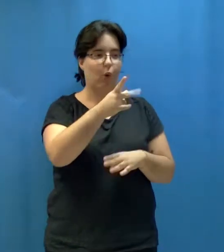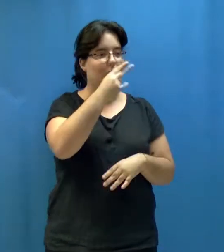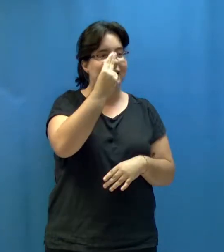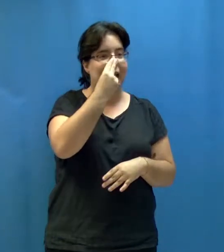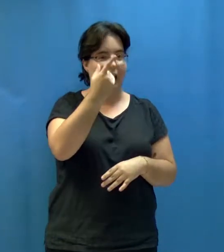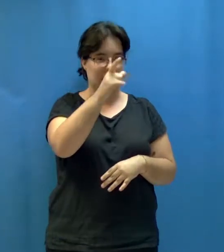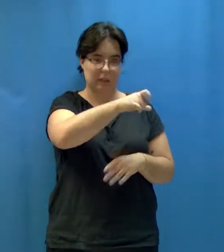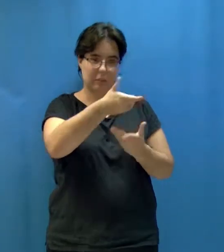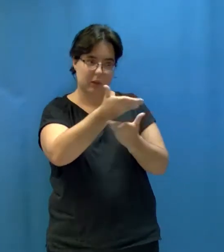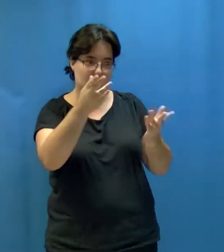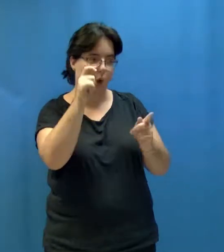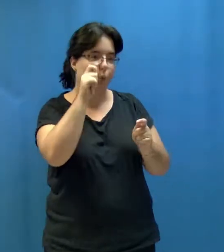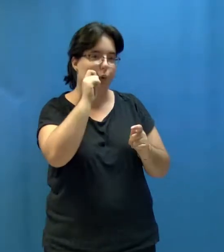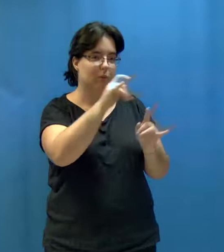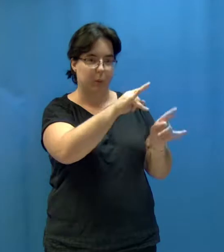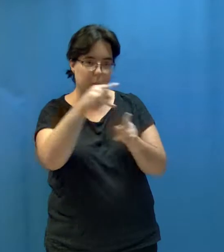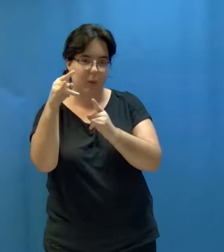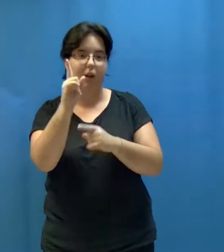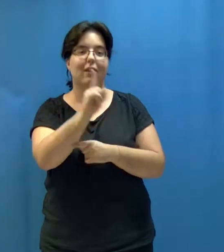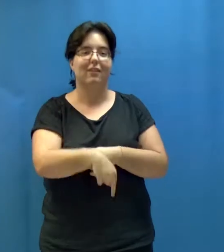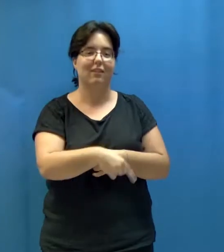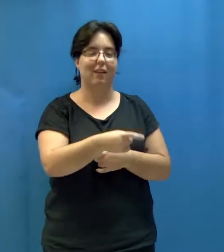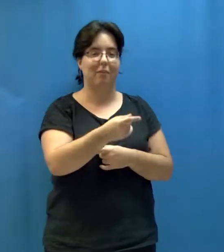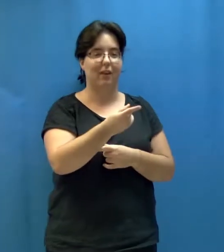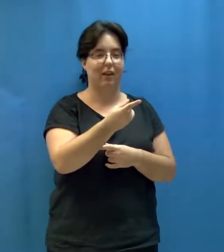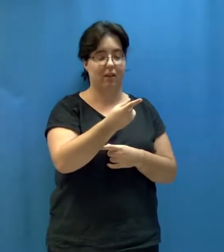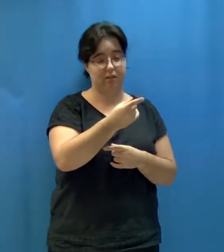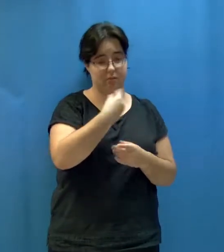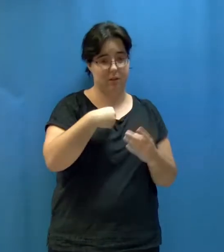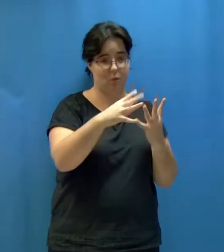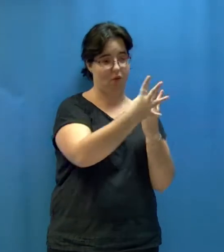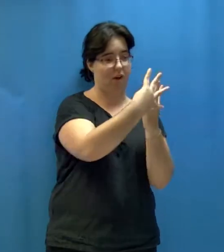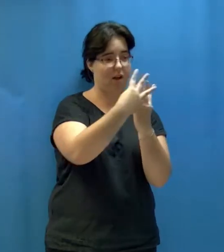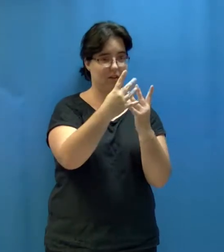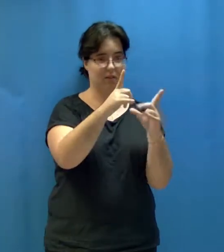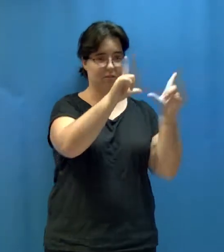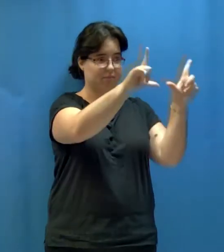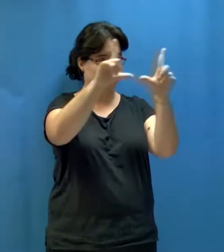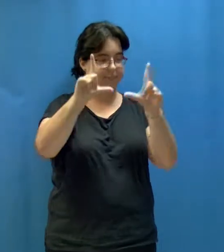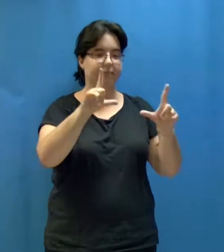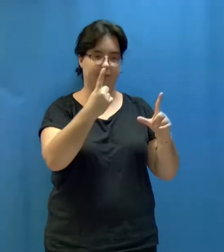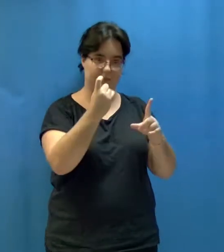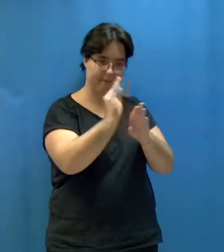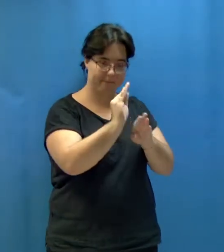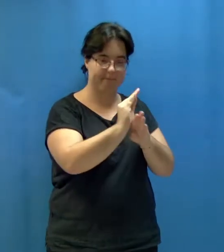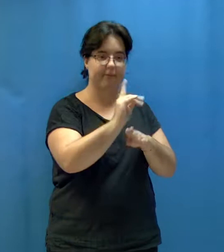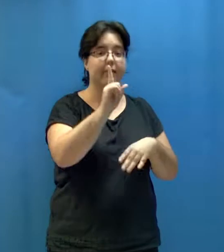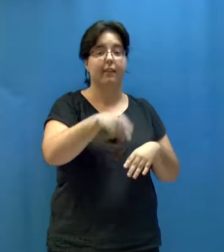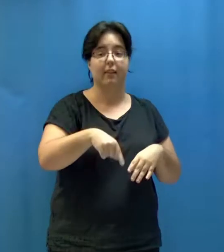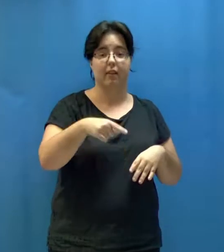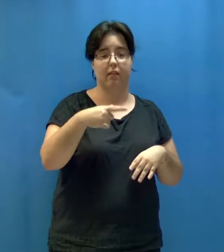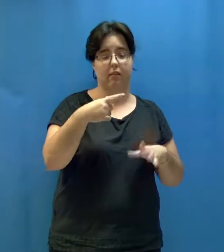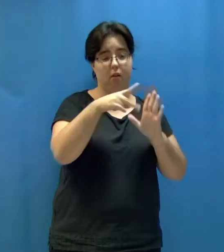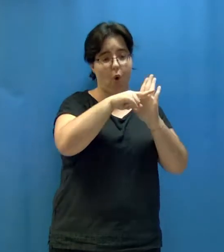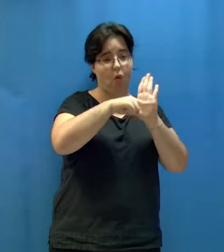o les condiciona a estudis d'integració paisatgística a la instal·lació d'aquestes valles. Les ordenances municipals són d'obligat compliment per